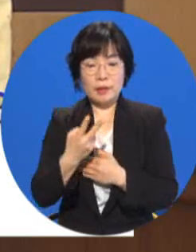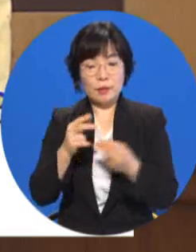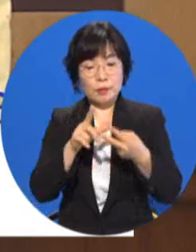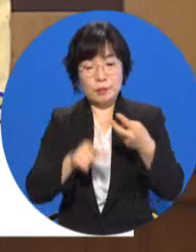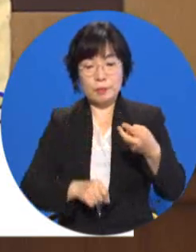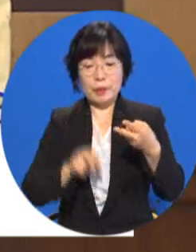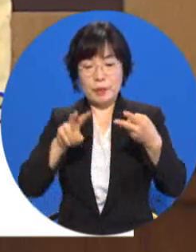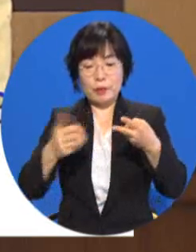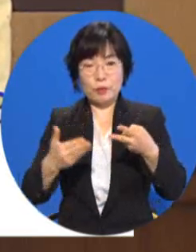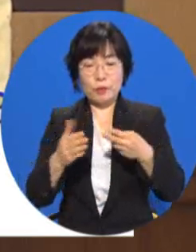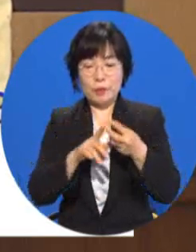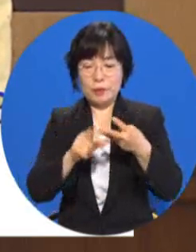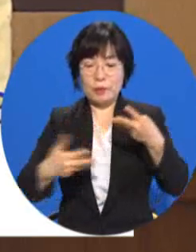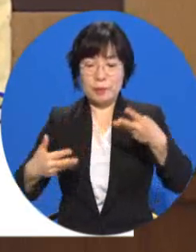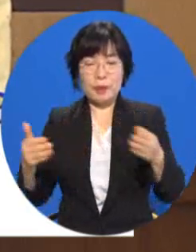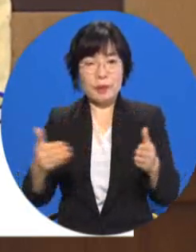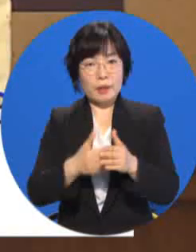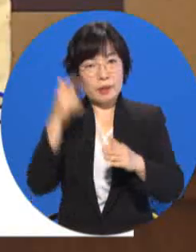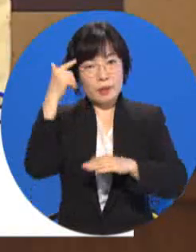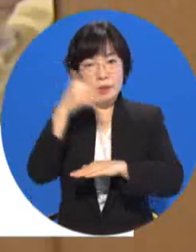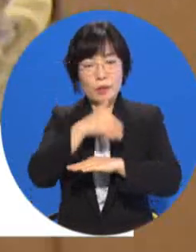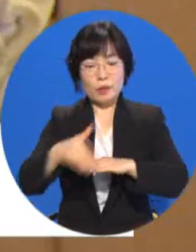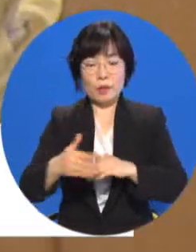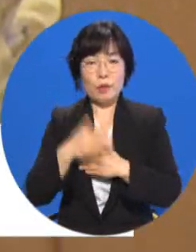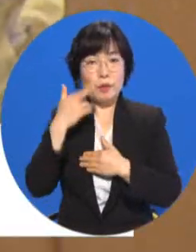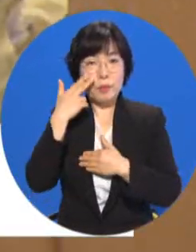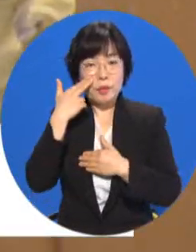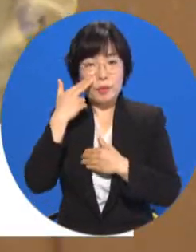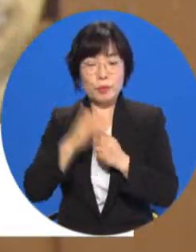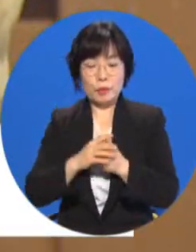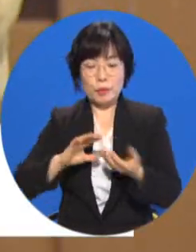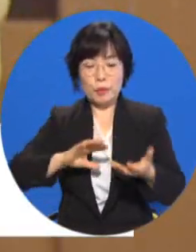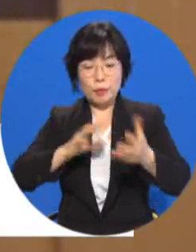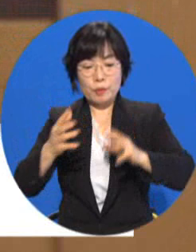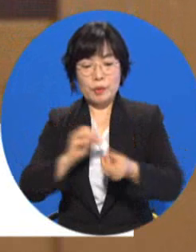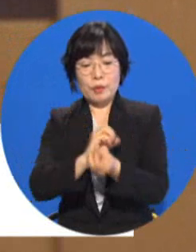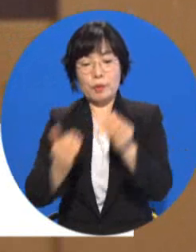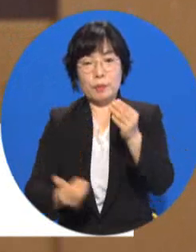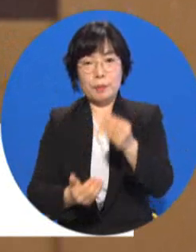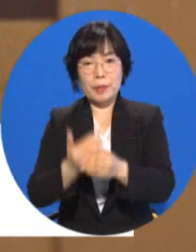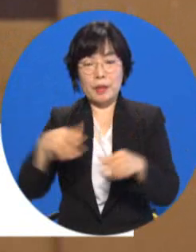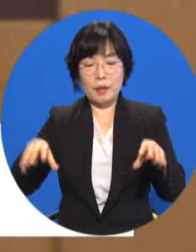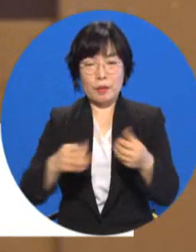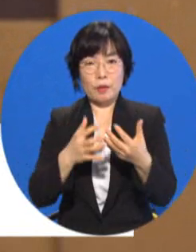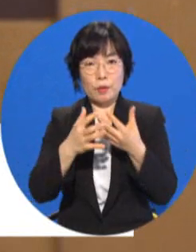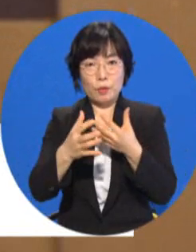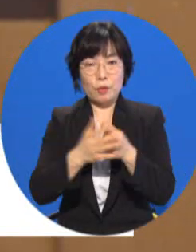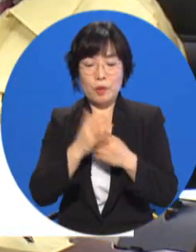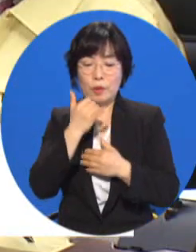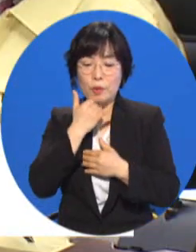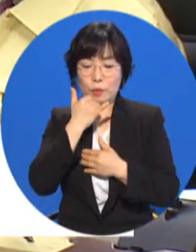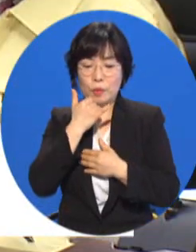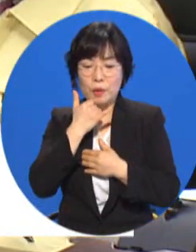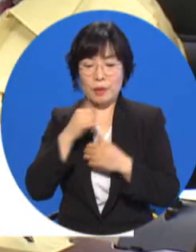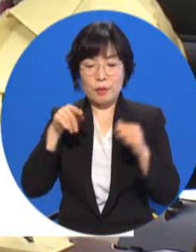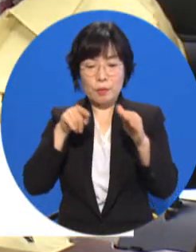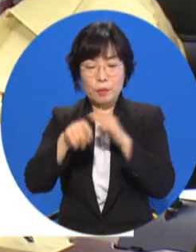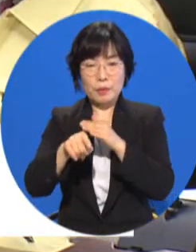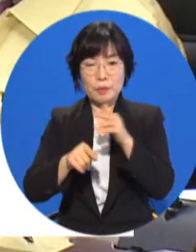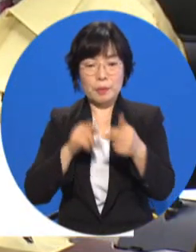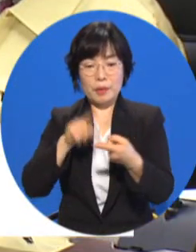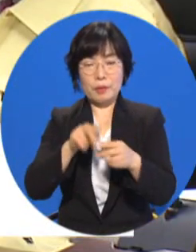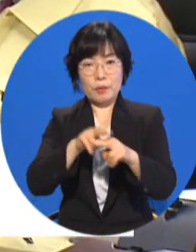29일부터 3월 8일까지 예정됐던 미국 AIPH 총회와 독일 마그네슘 산업 관련 방문을